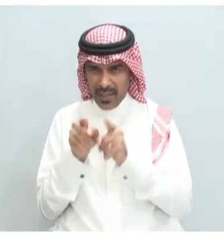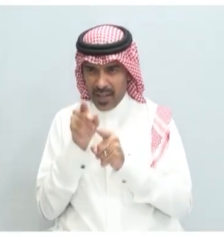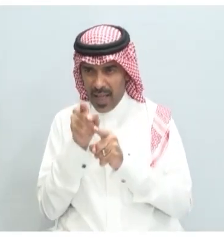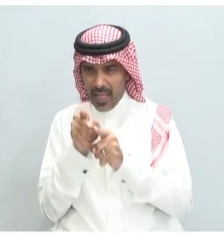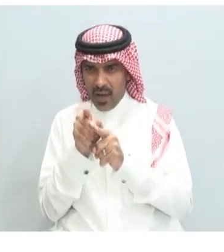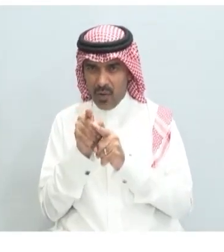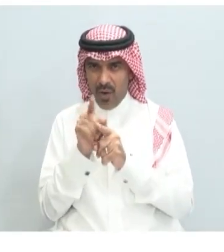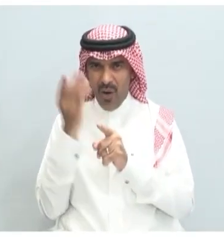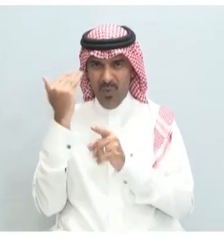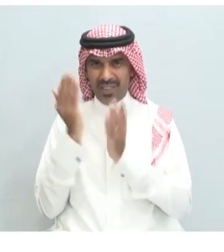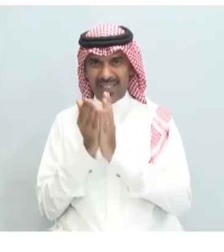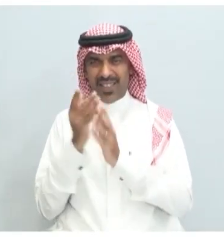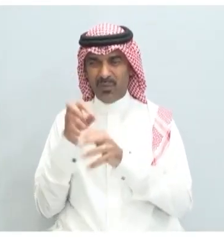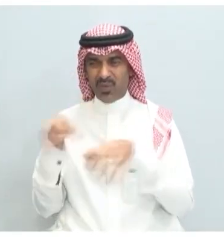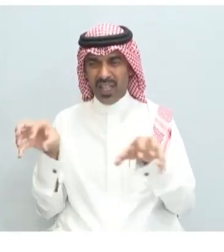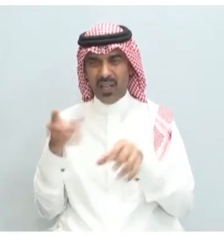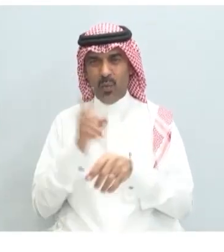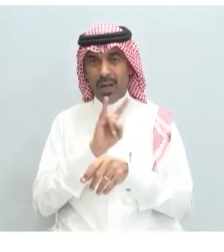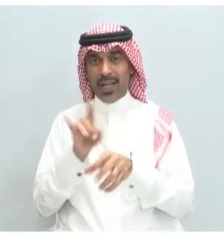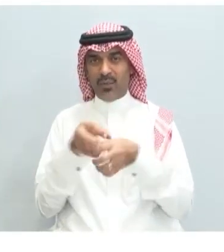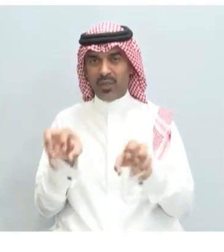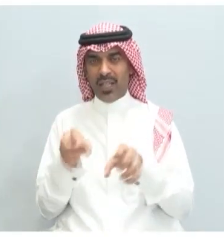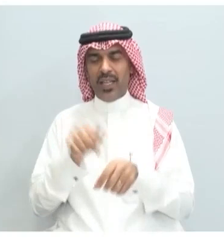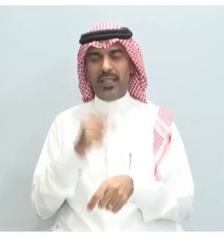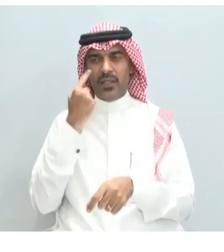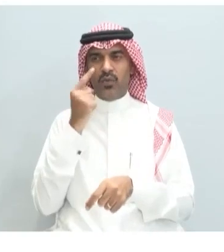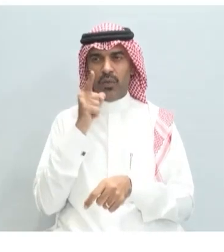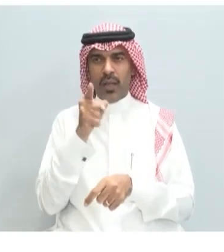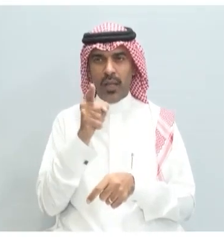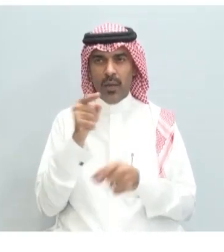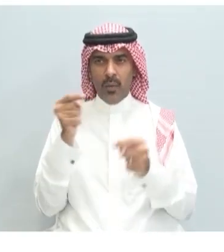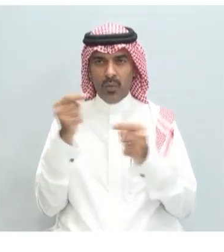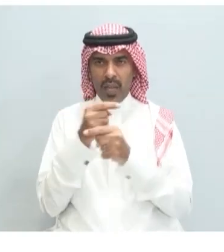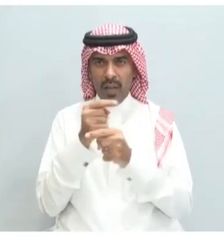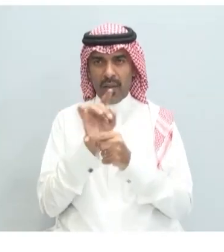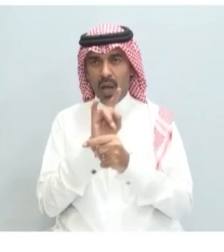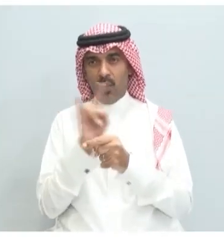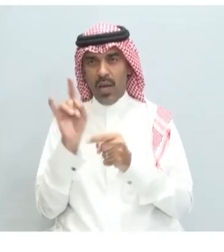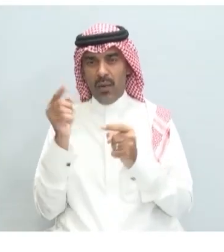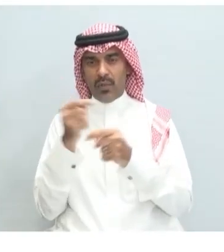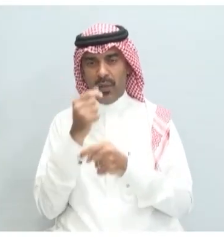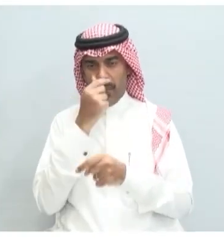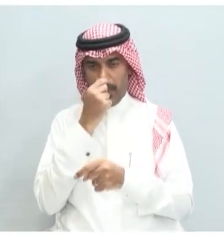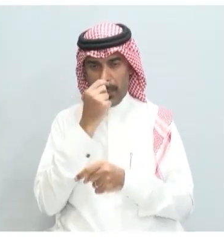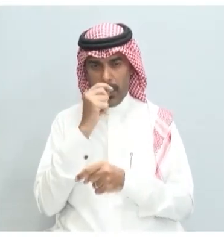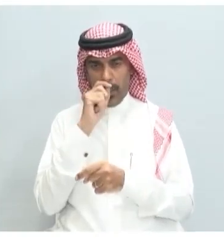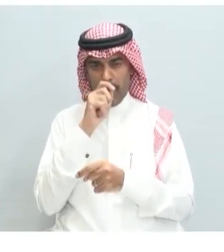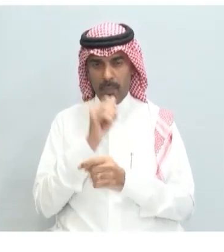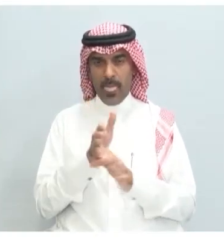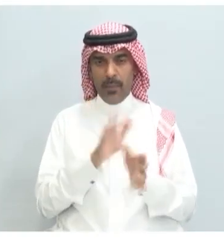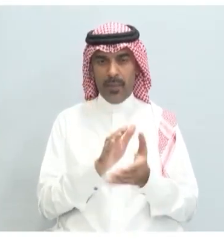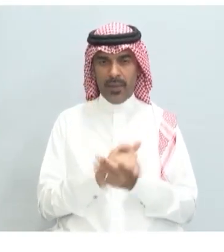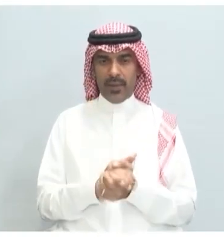المستقله وغير المستقله راح نحدث نحدد الحوادث المتنافيه وغير المتنافيه بعد ذلك سنتكلم عن